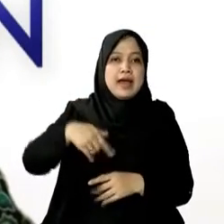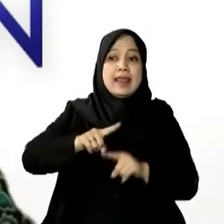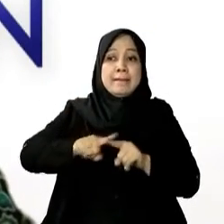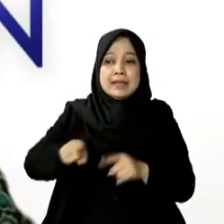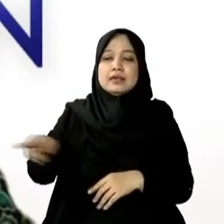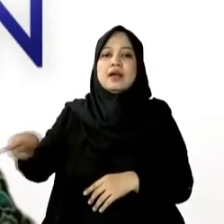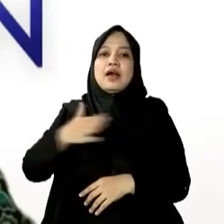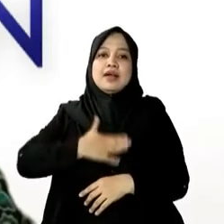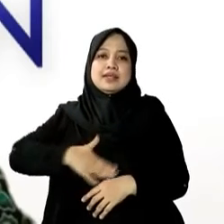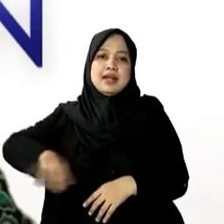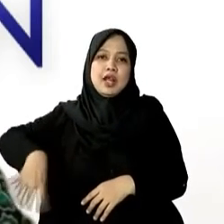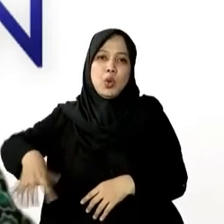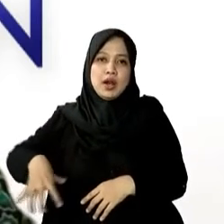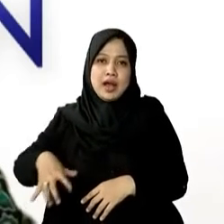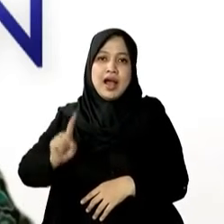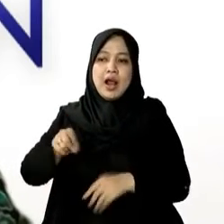keluarga kasihan